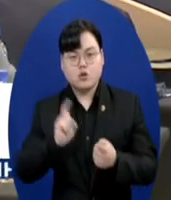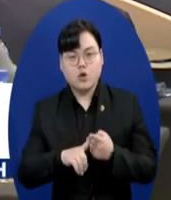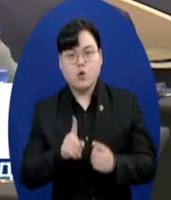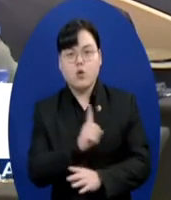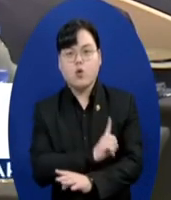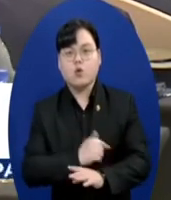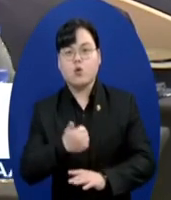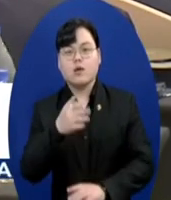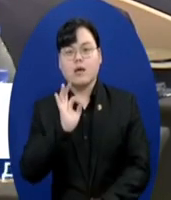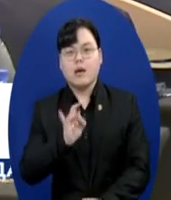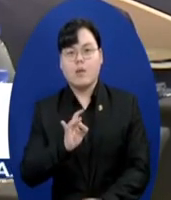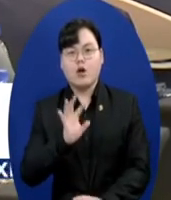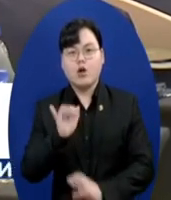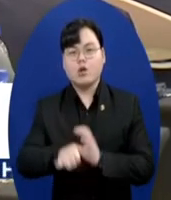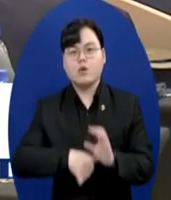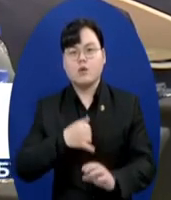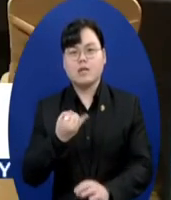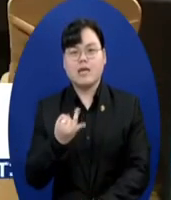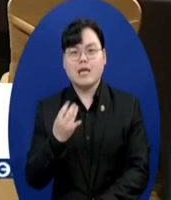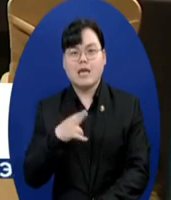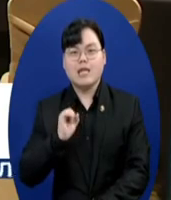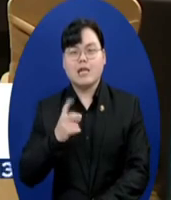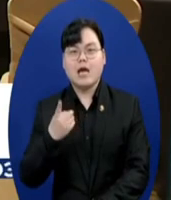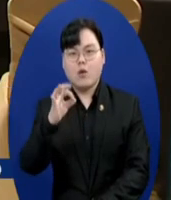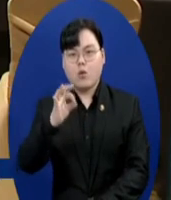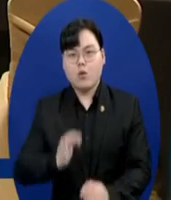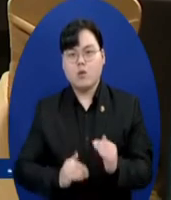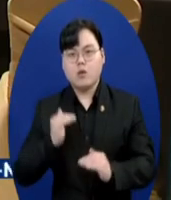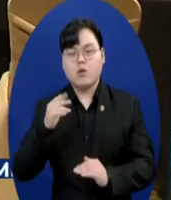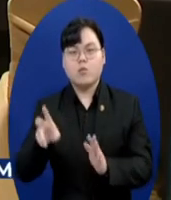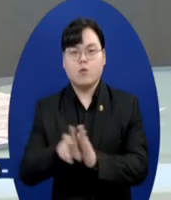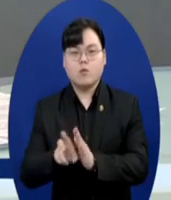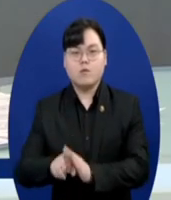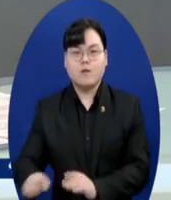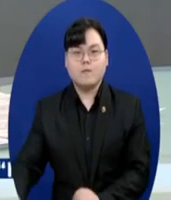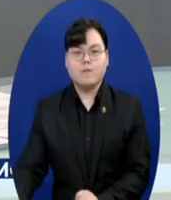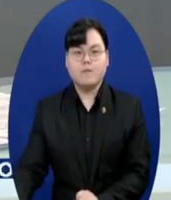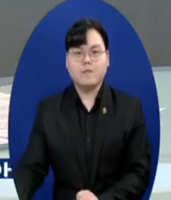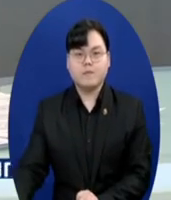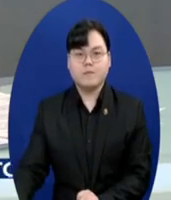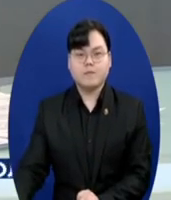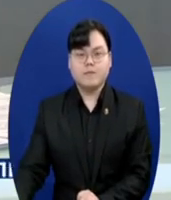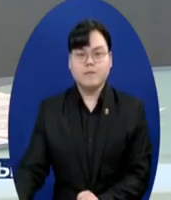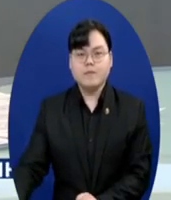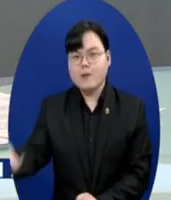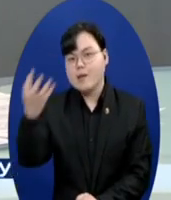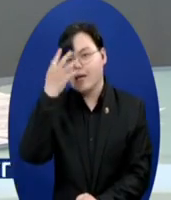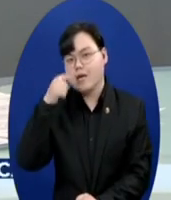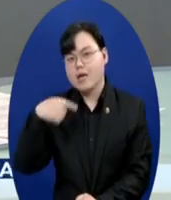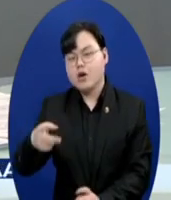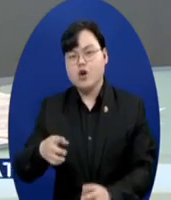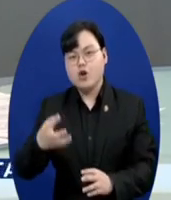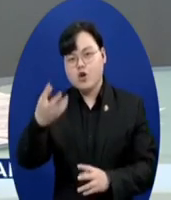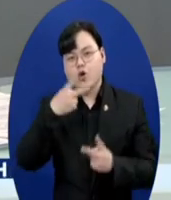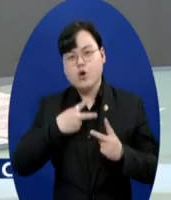цахим засаглалын олон улсын индекс 10% өсөх тооцоо байна. Зөвхөн засгийн газраас төрийн үйлчлэгийг цахимжуулж